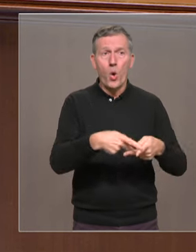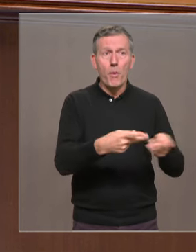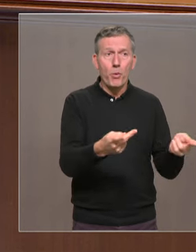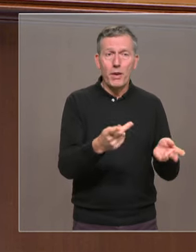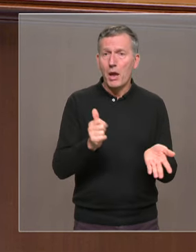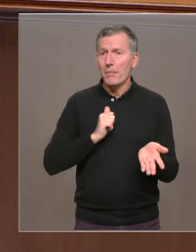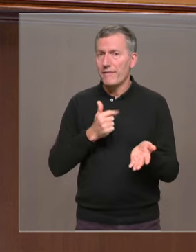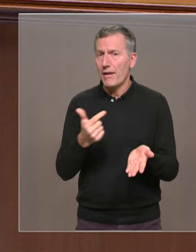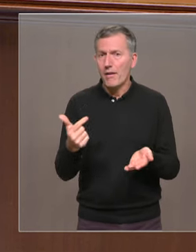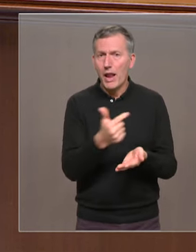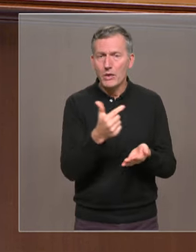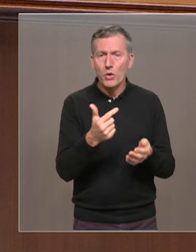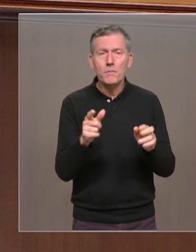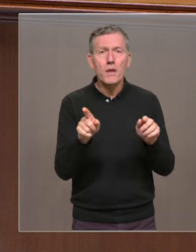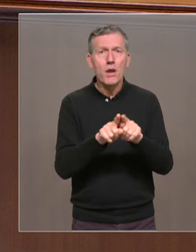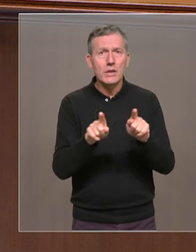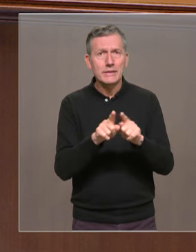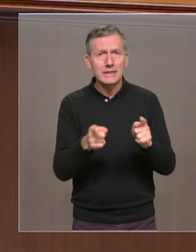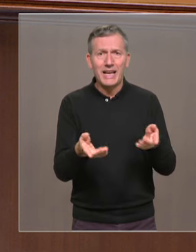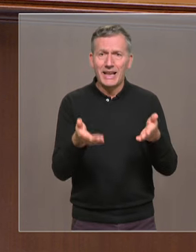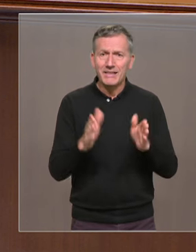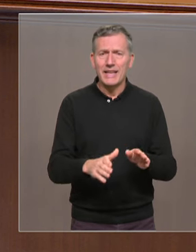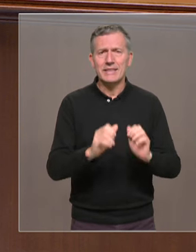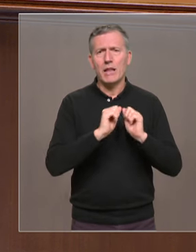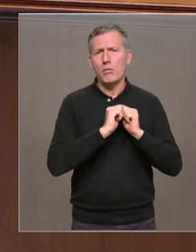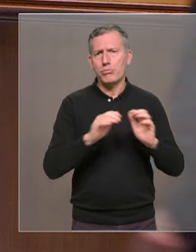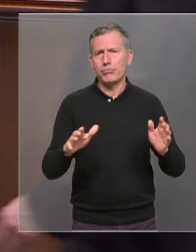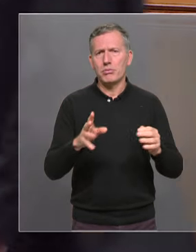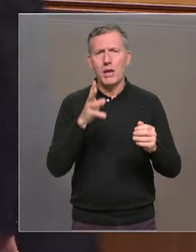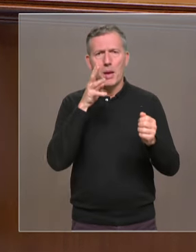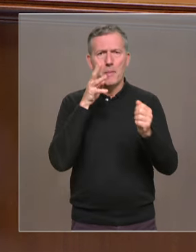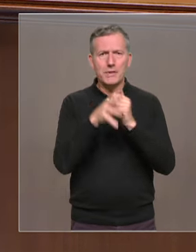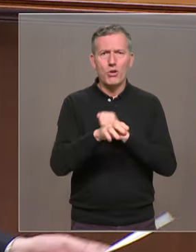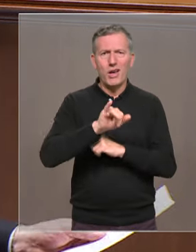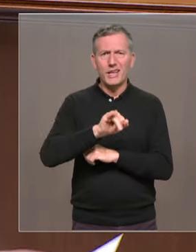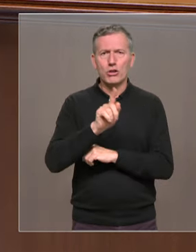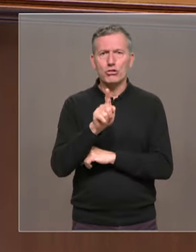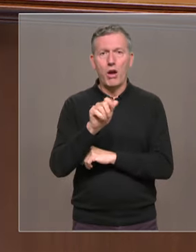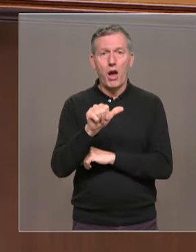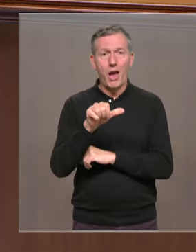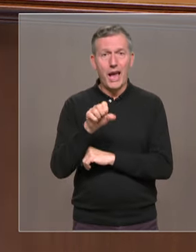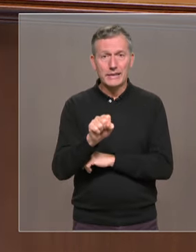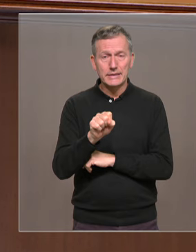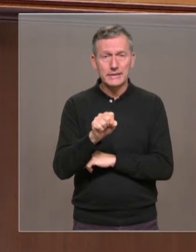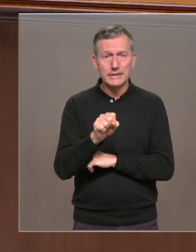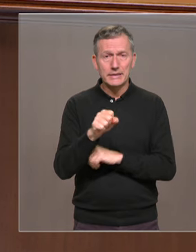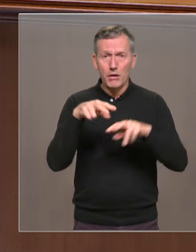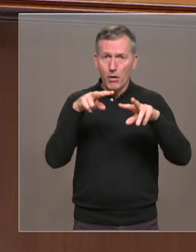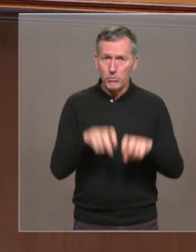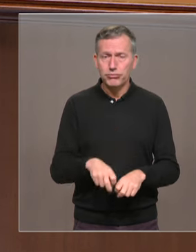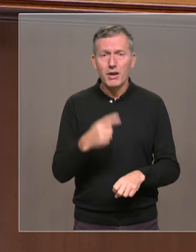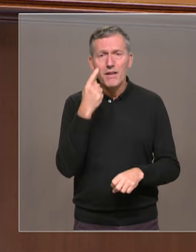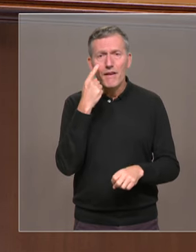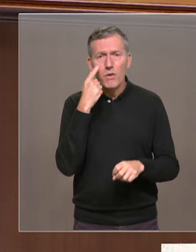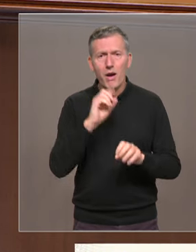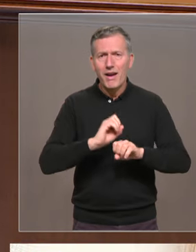que sur le privé. Et puis surtout, j'ai décidé de lancer une mission IGAS en lien avec Catherine Vautrin, de manière à y voir